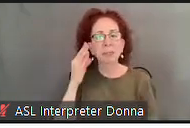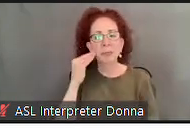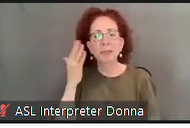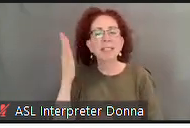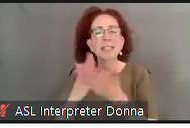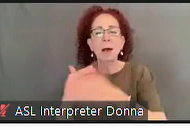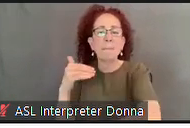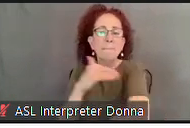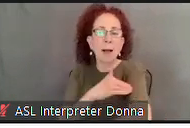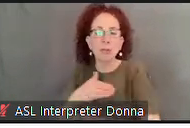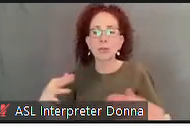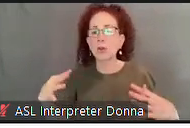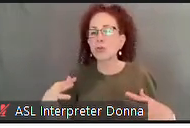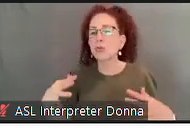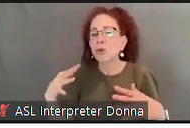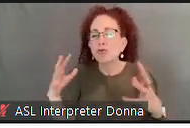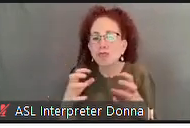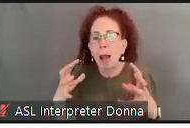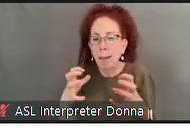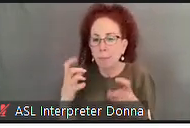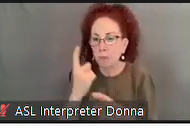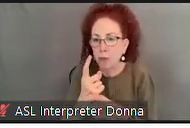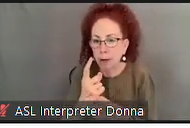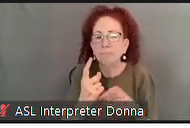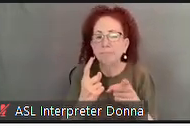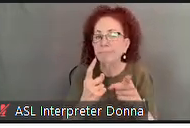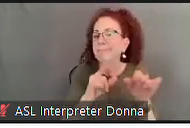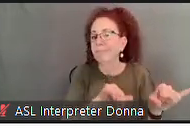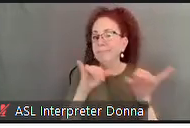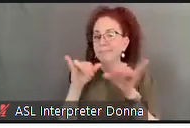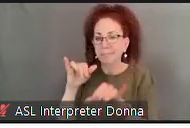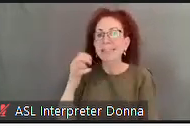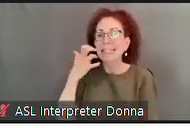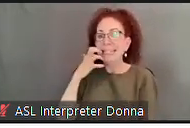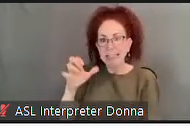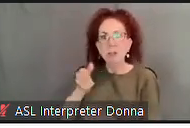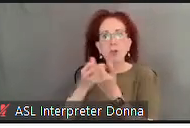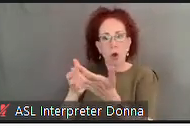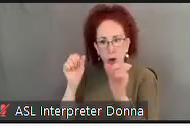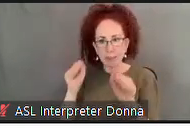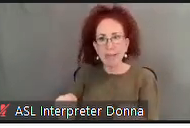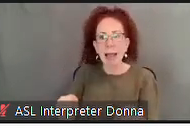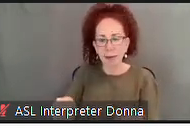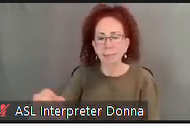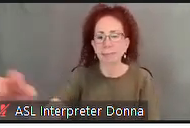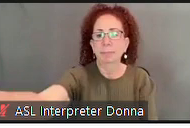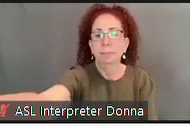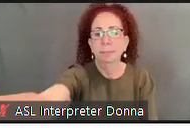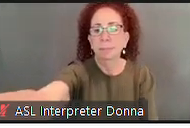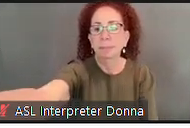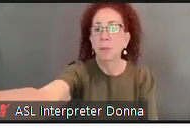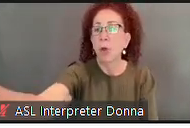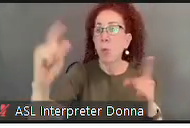我们都会有多少时会有感觉到肌肉痉挛，那